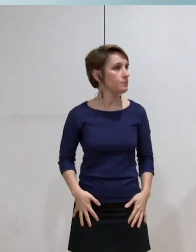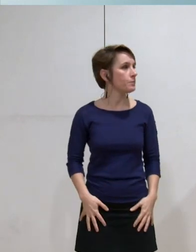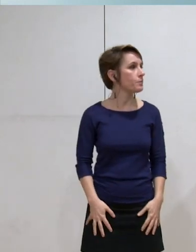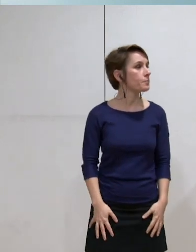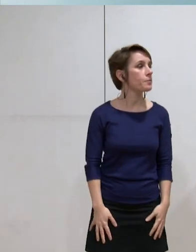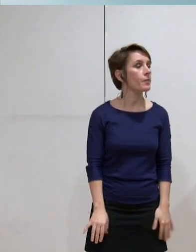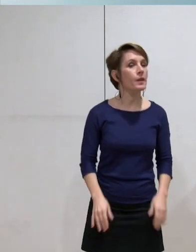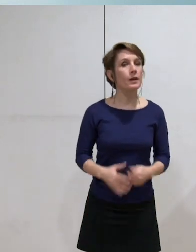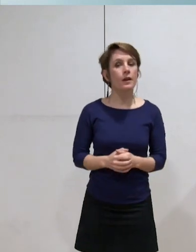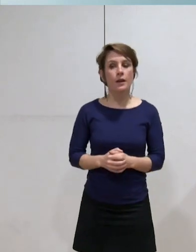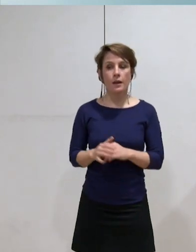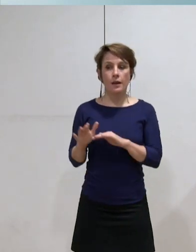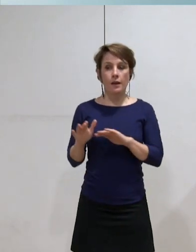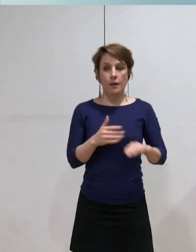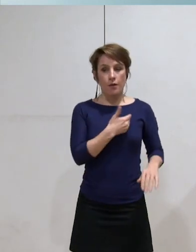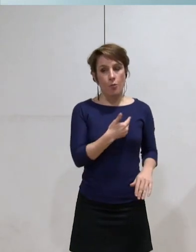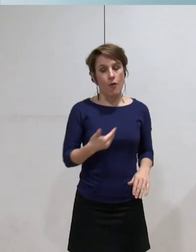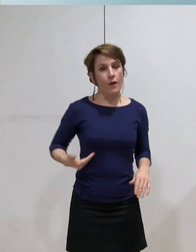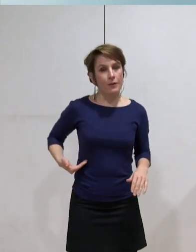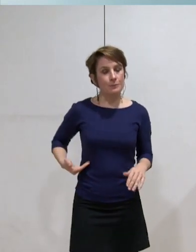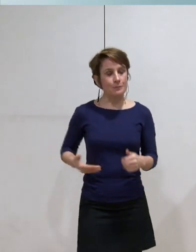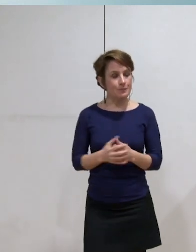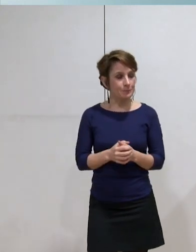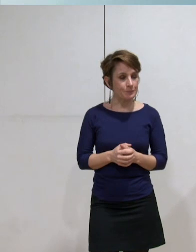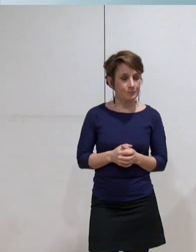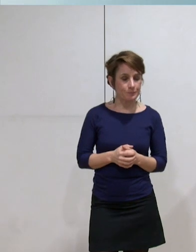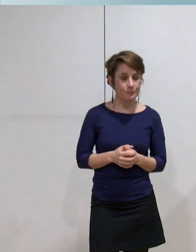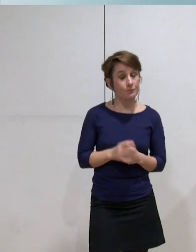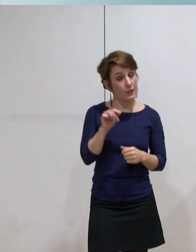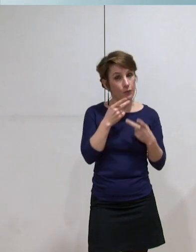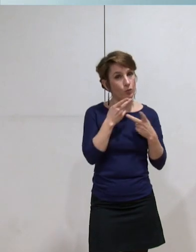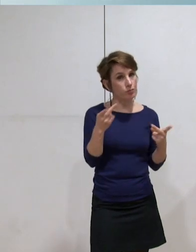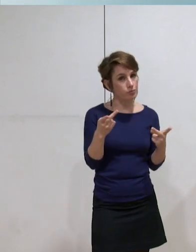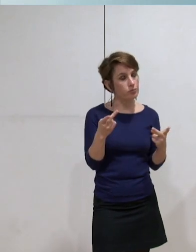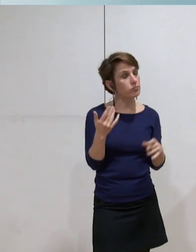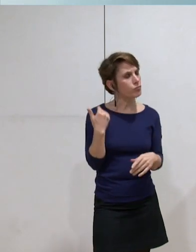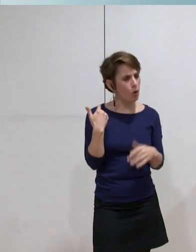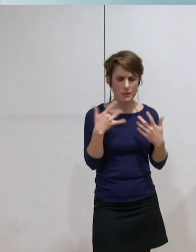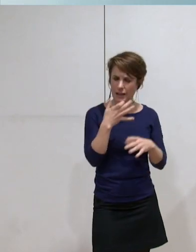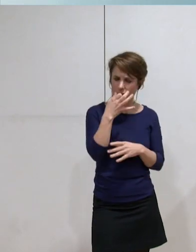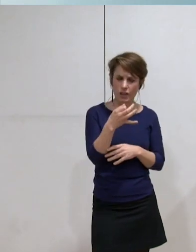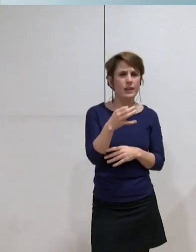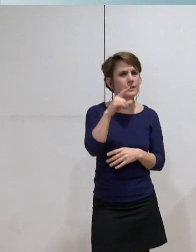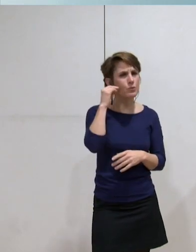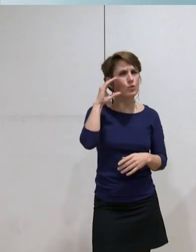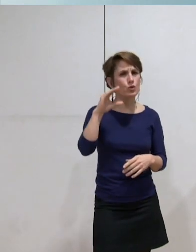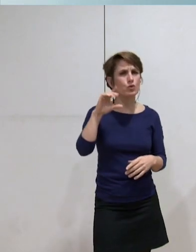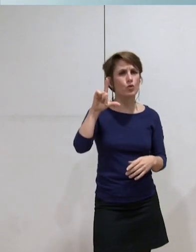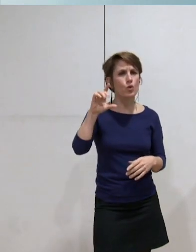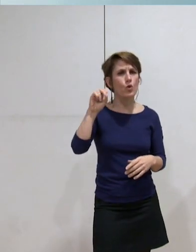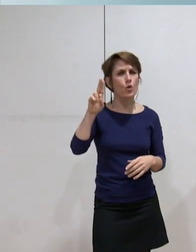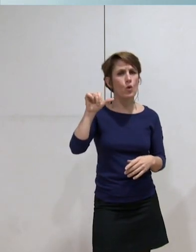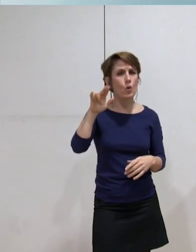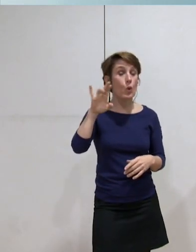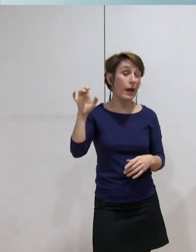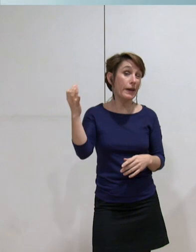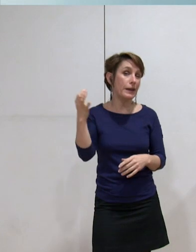enfin il faut souligner cela a été dit par Pascal clouer d'une certaine manière